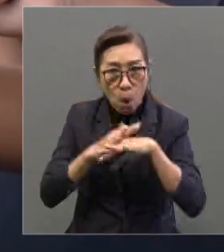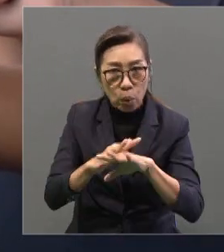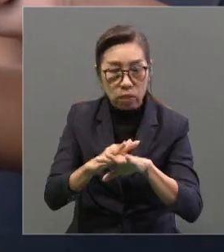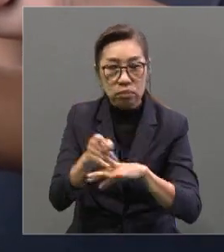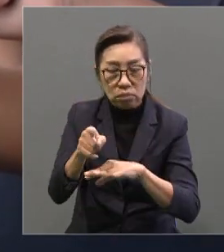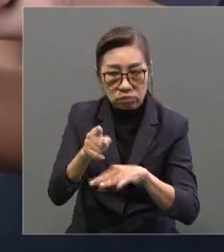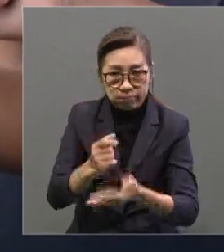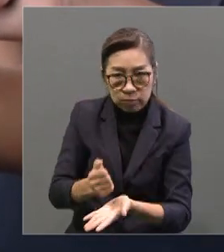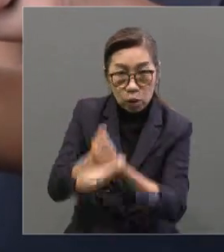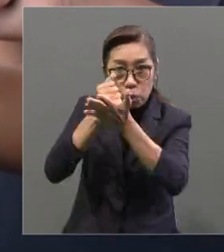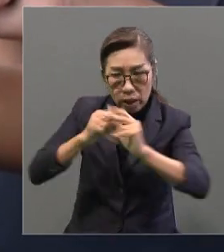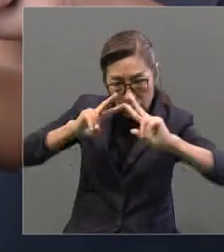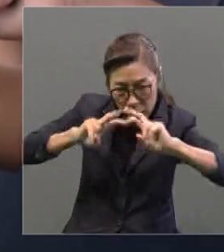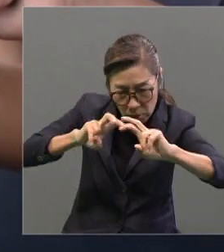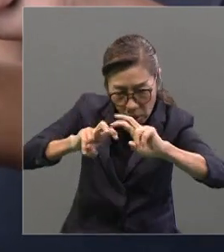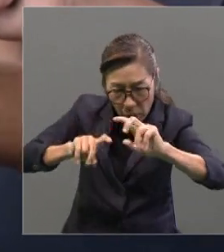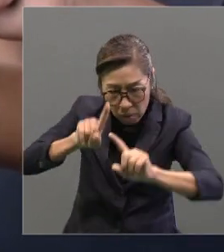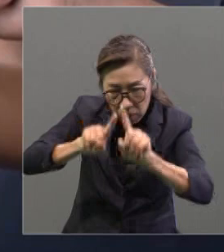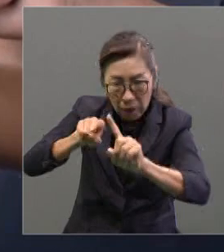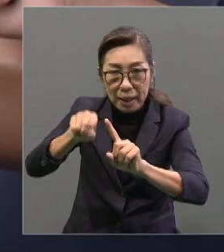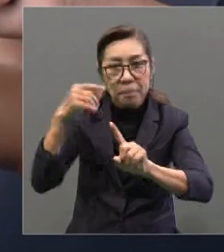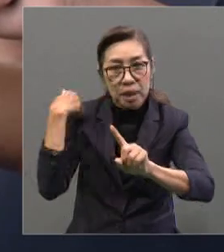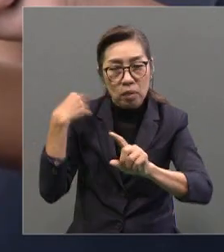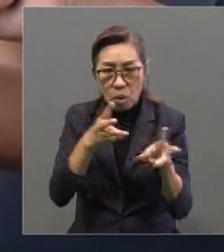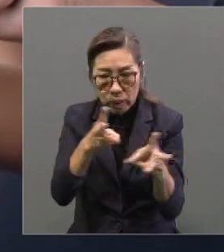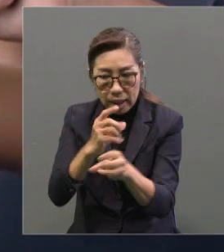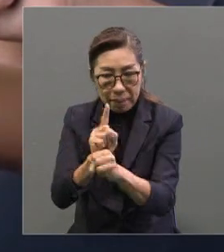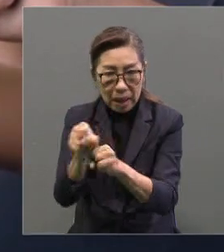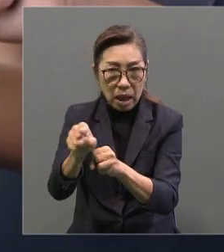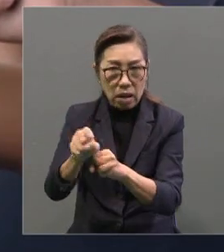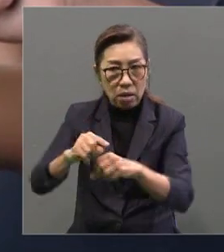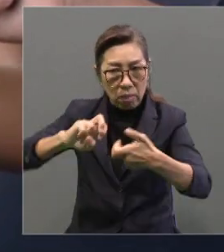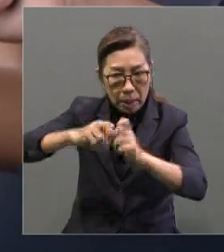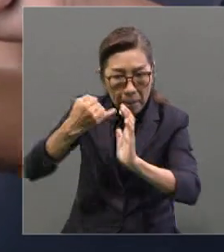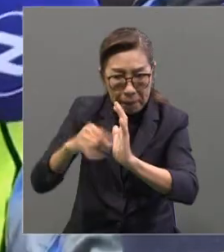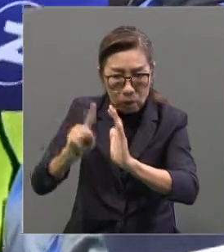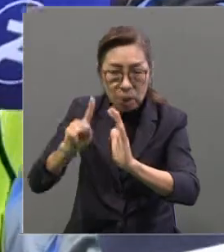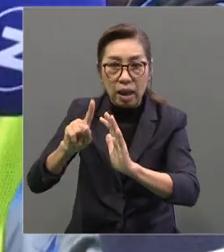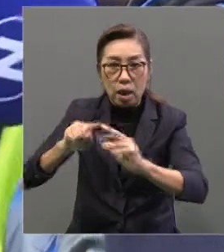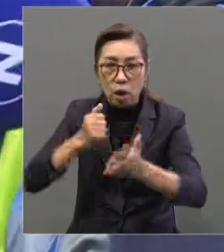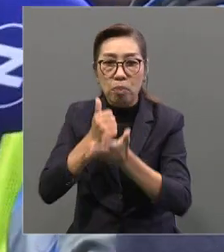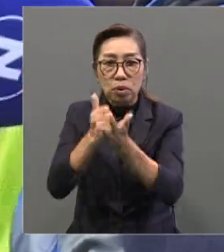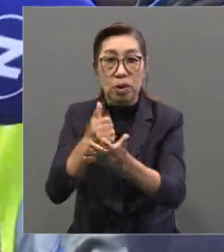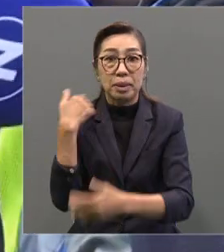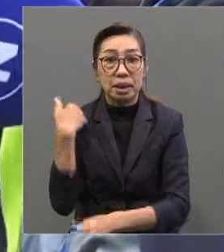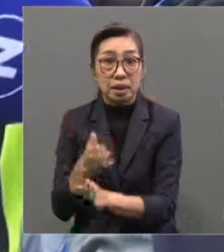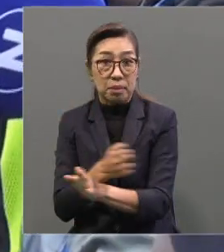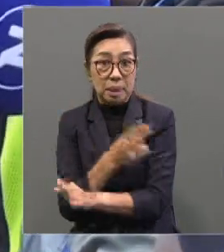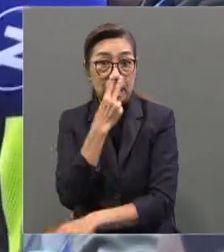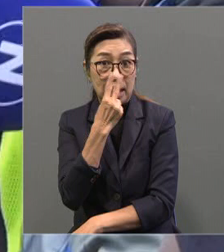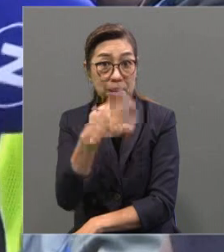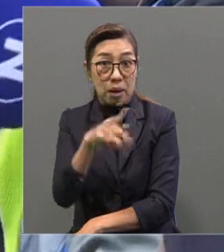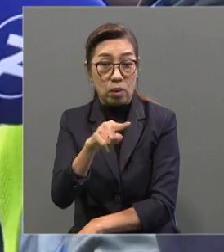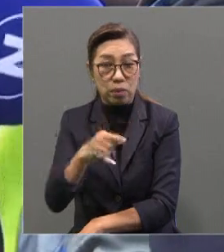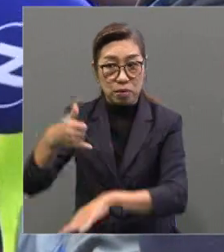แล้วก็ช่วยกันประเมินวิเคราะห์ในแนวทางที่เกิดขึ้น คุณผู้ชมเห็นภาพเมื่อสักครู่นี้ไหมค